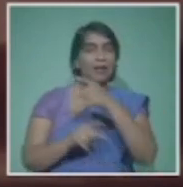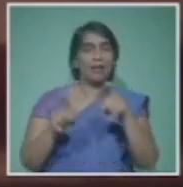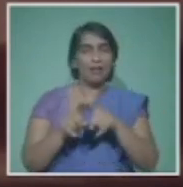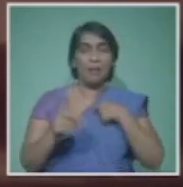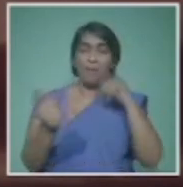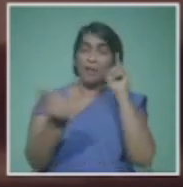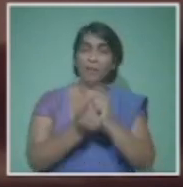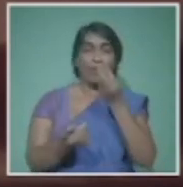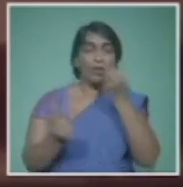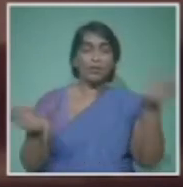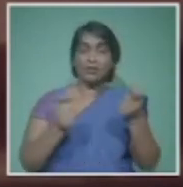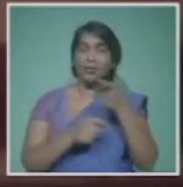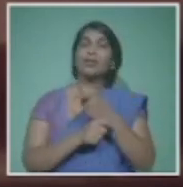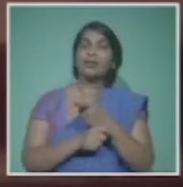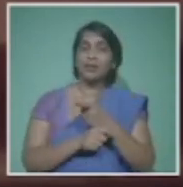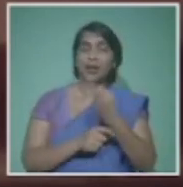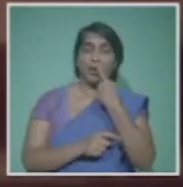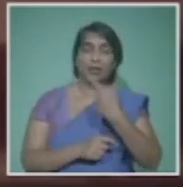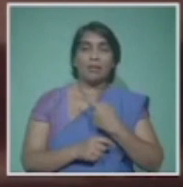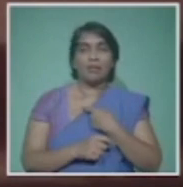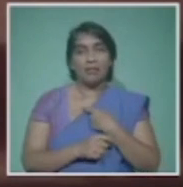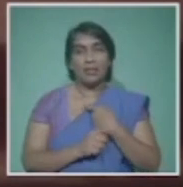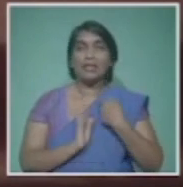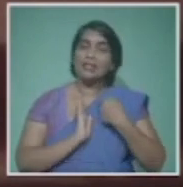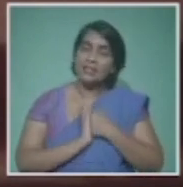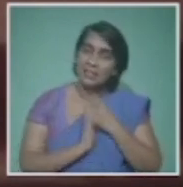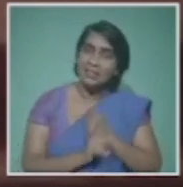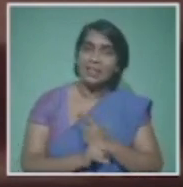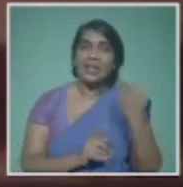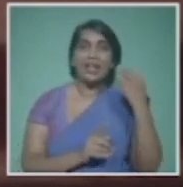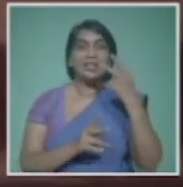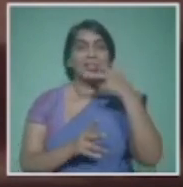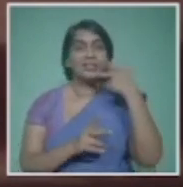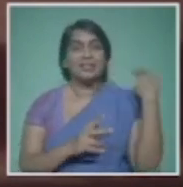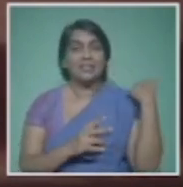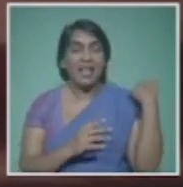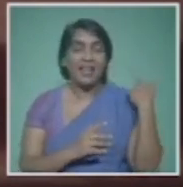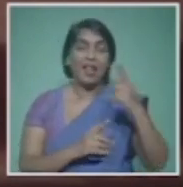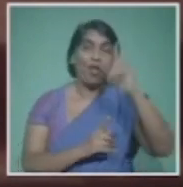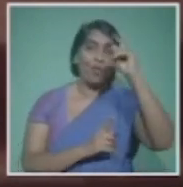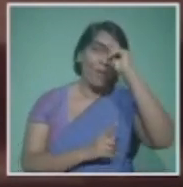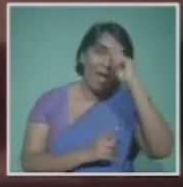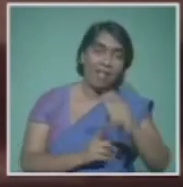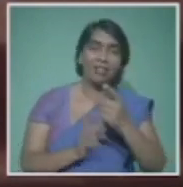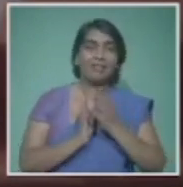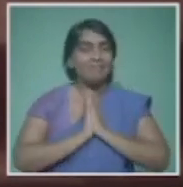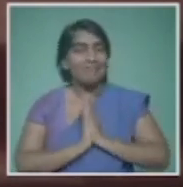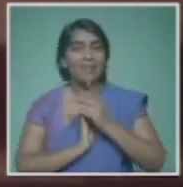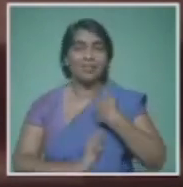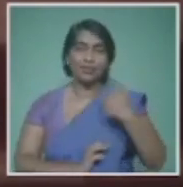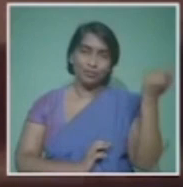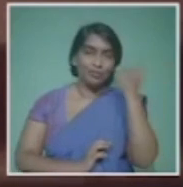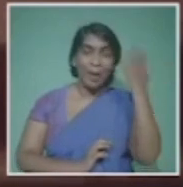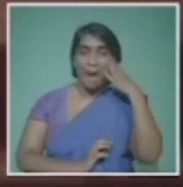අපි හම්බුණාම කැන්ටිමේදී ඒ දවස්වල අපේ ගාට ඇවිල්ලා අපේ සර් සරත් අයියේ ලොකු මහත්තයෝ ඒ වගේ කී දණින් වැටිච්ච හැටි අපට